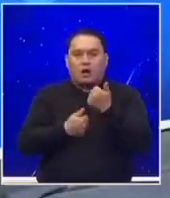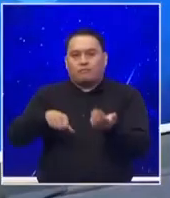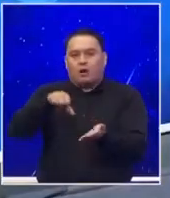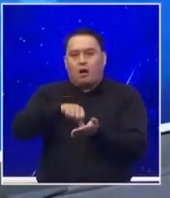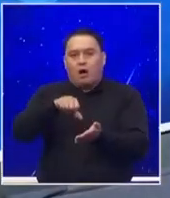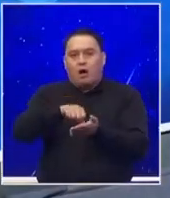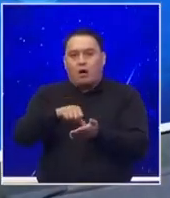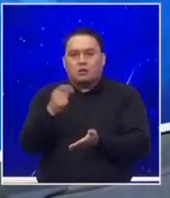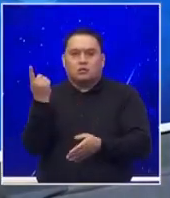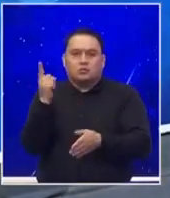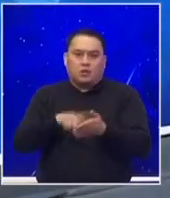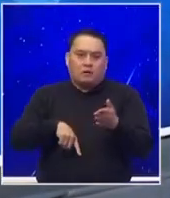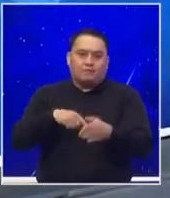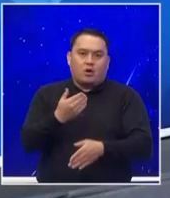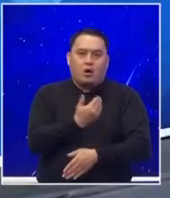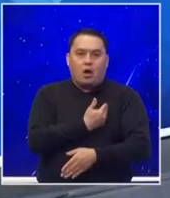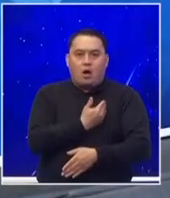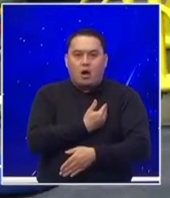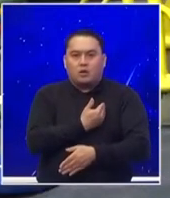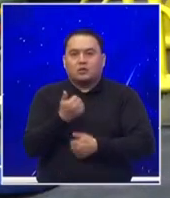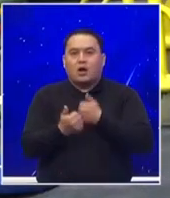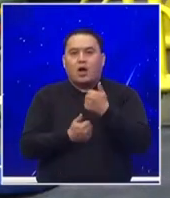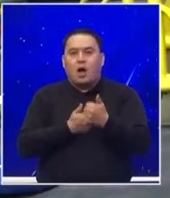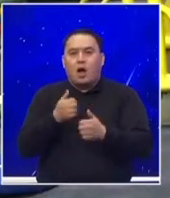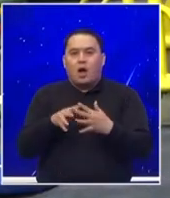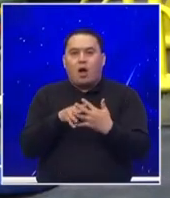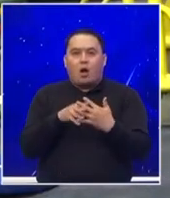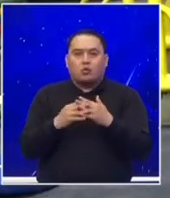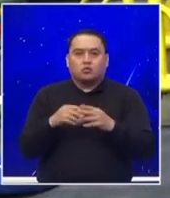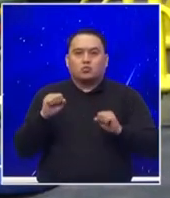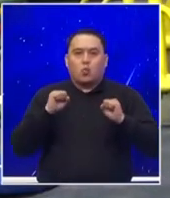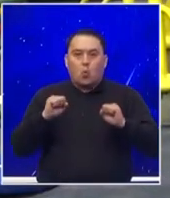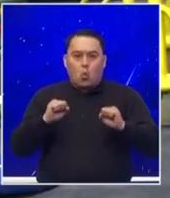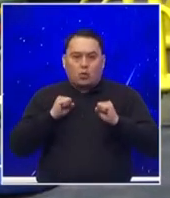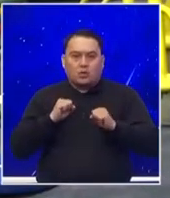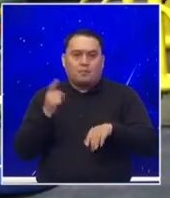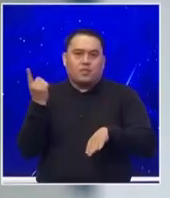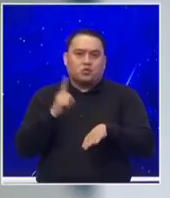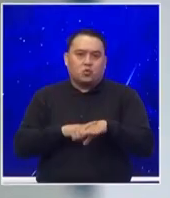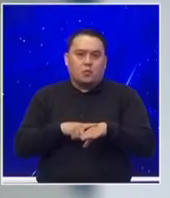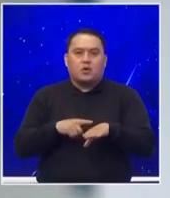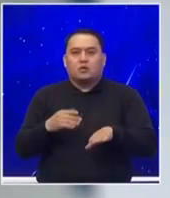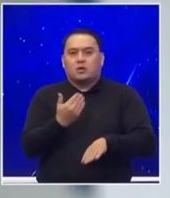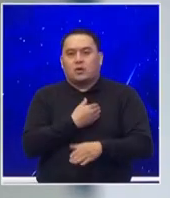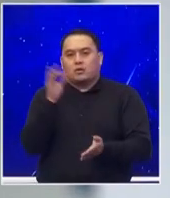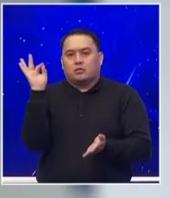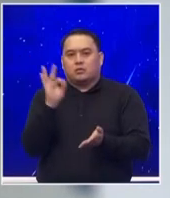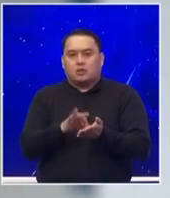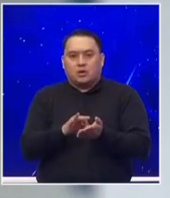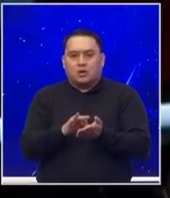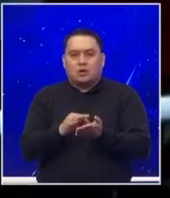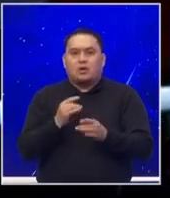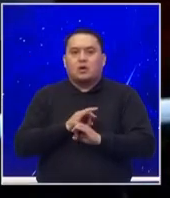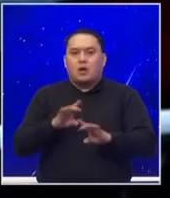командалық есепте жүлдеге таласпақ. Ақбидай республикалық ауыл спорты додасында топ жарылықта жетсулық атлеттердің басты